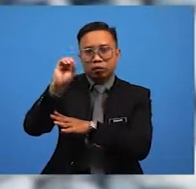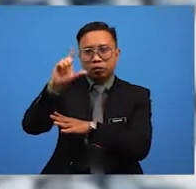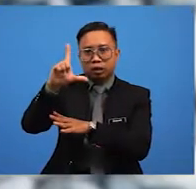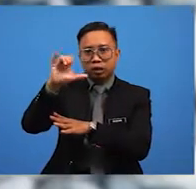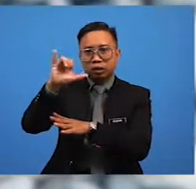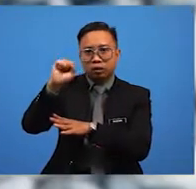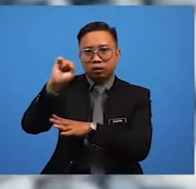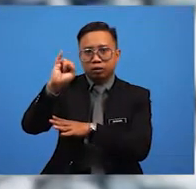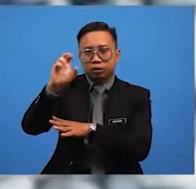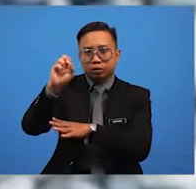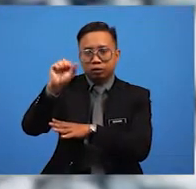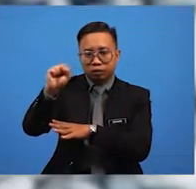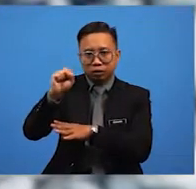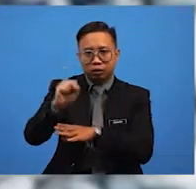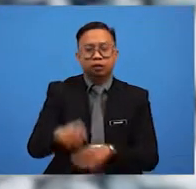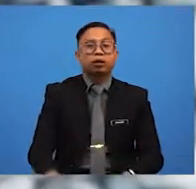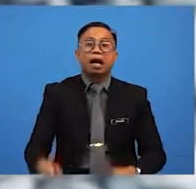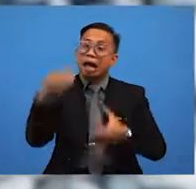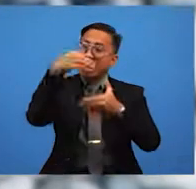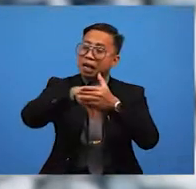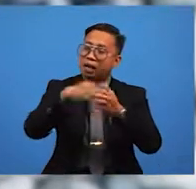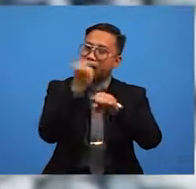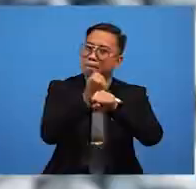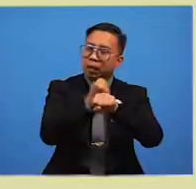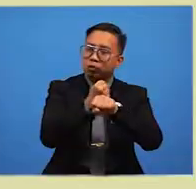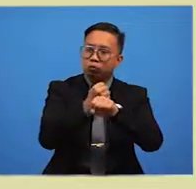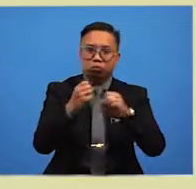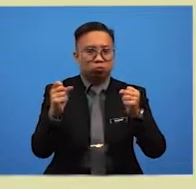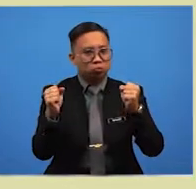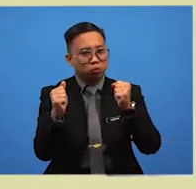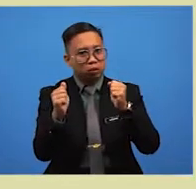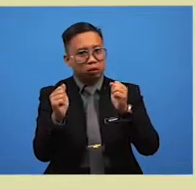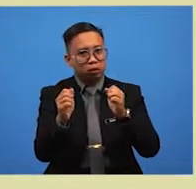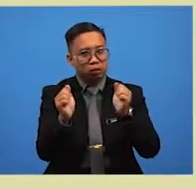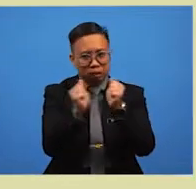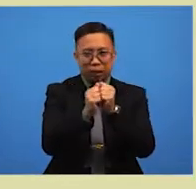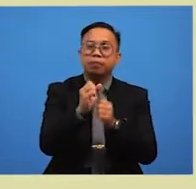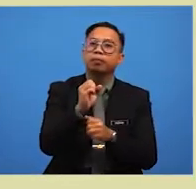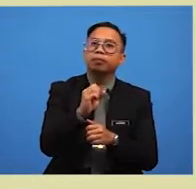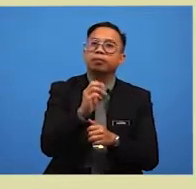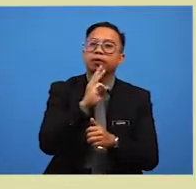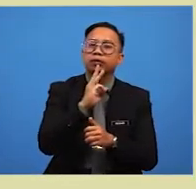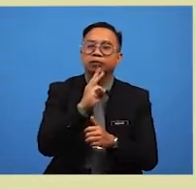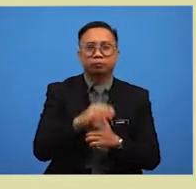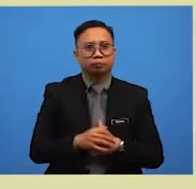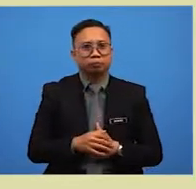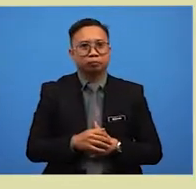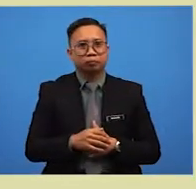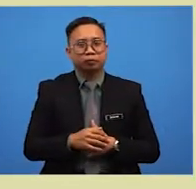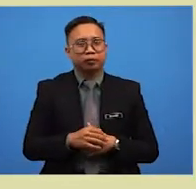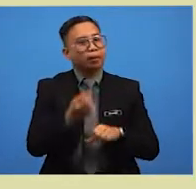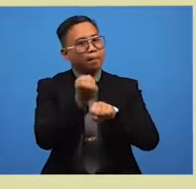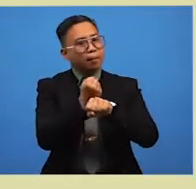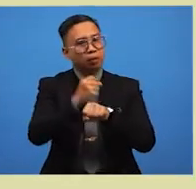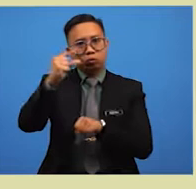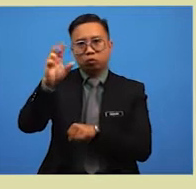berlaku, mineral di dalam batuan bertindak balas dengan air. Contohnya, mineral feldspar di dalam batuan